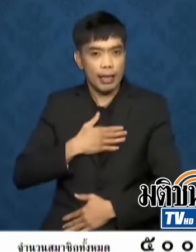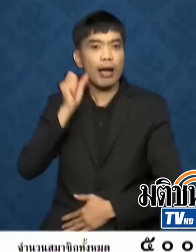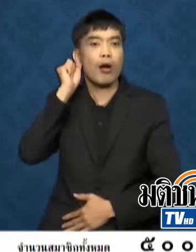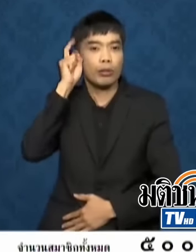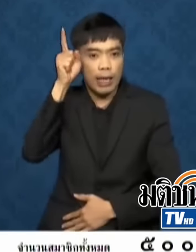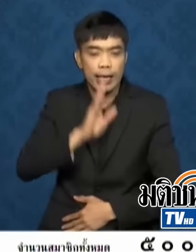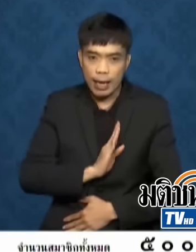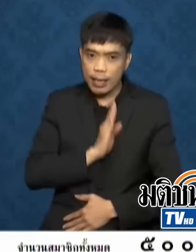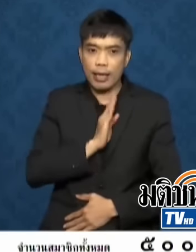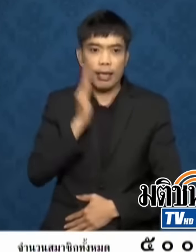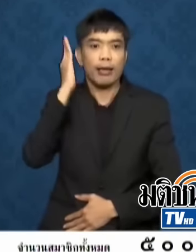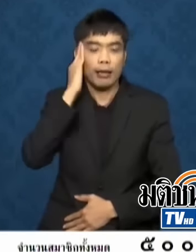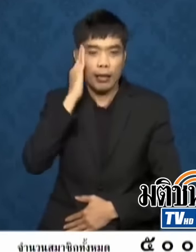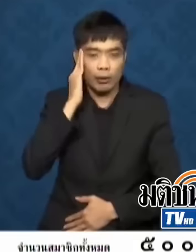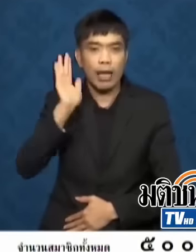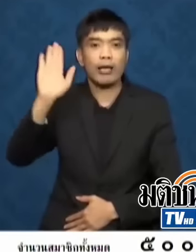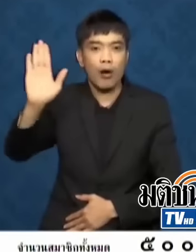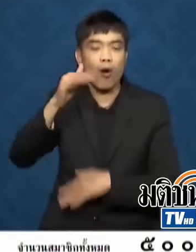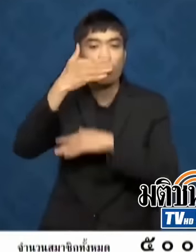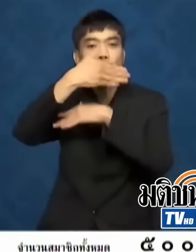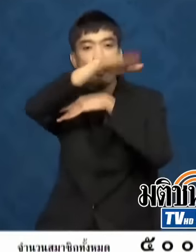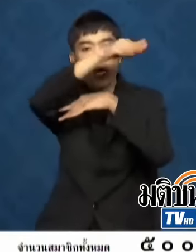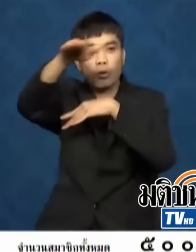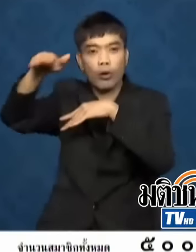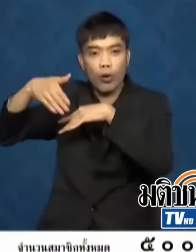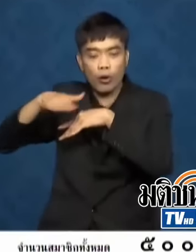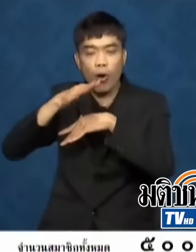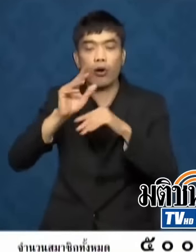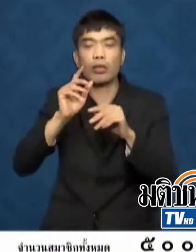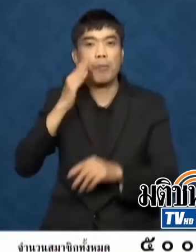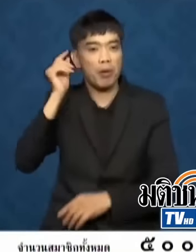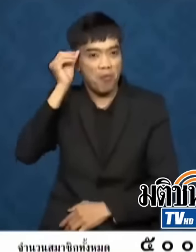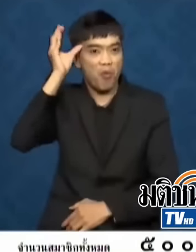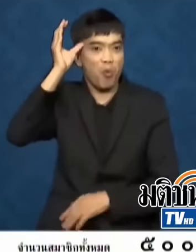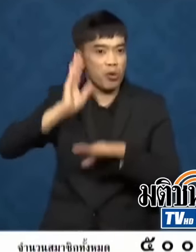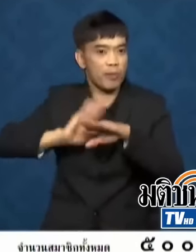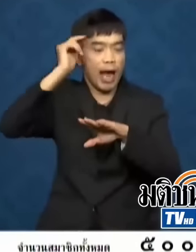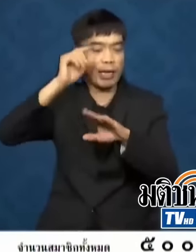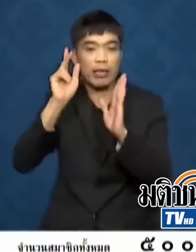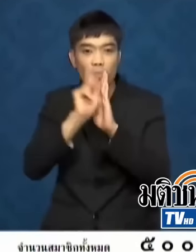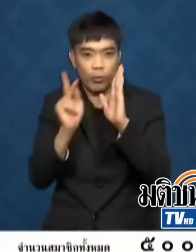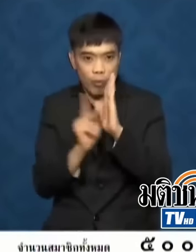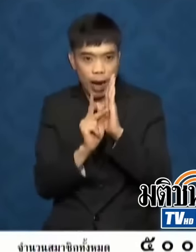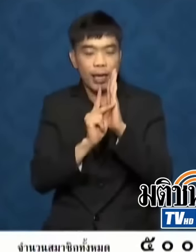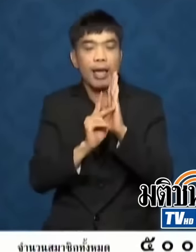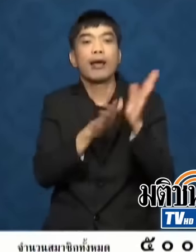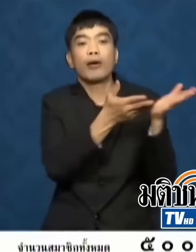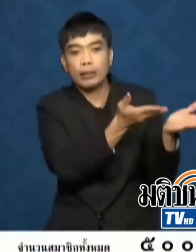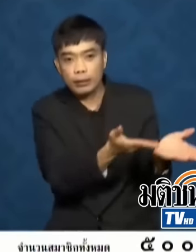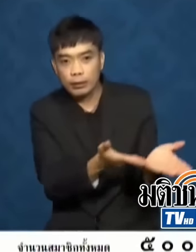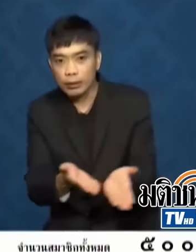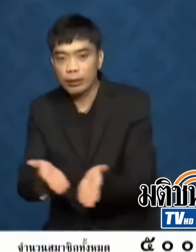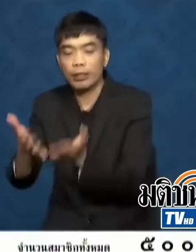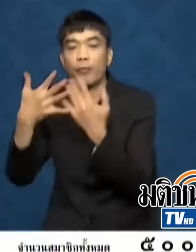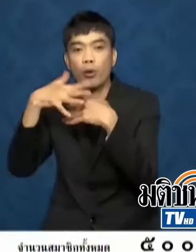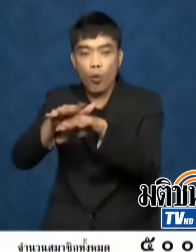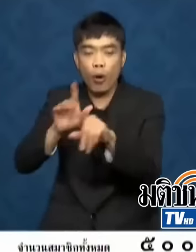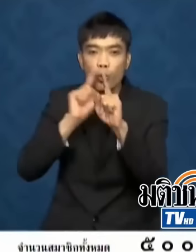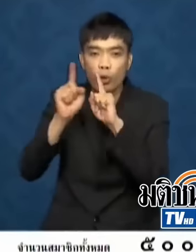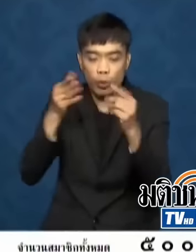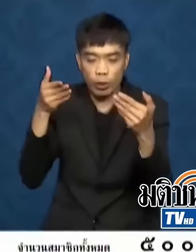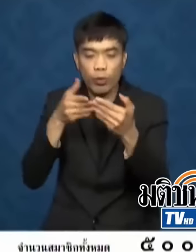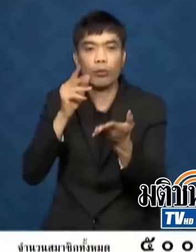ผู้มีความรู้ในต่างๆเข้ามาเป็นกรรมธิการวิสามัญในการพิจารณากฎหมายสิ่งเหล่านี้ถูกบันทึกไว้อย่างชัดเจนครับนั่นเป็นประ